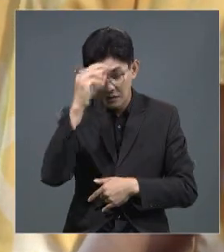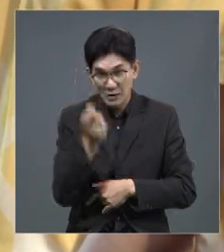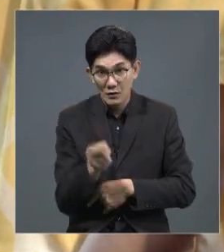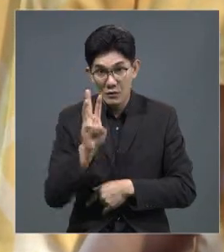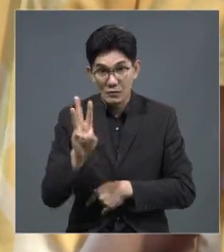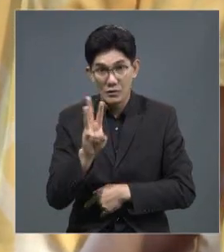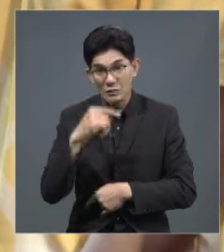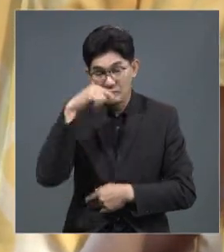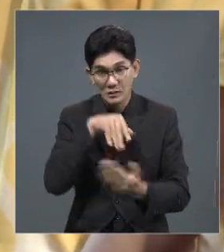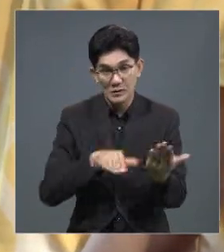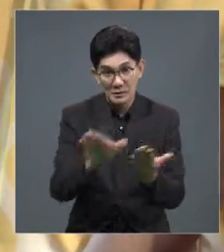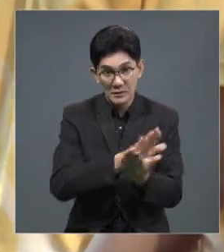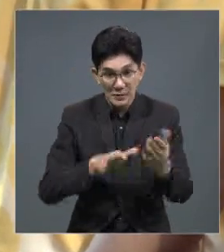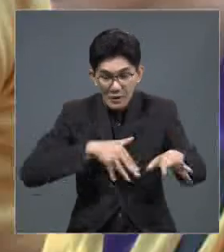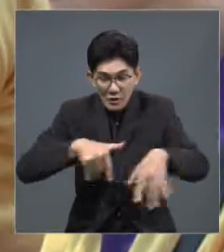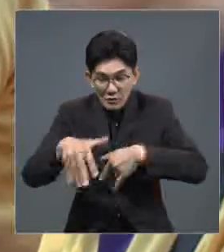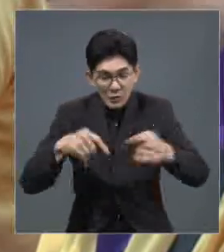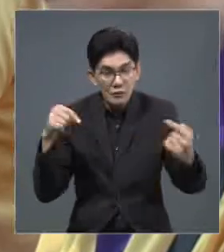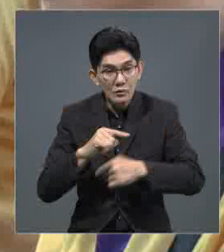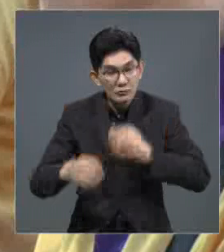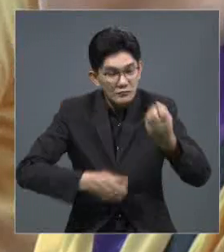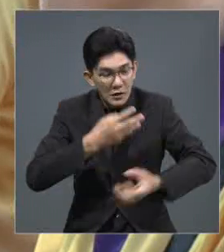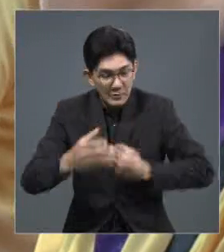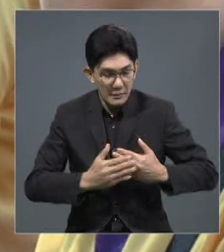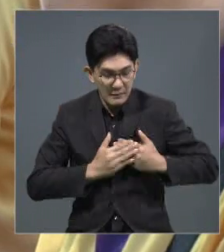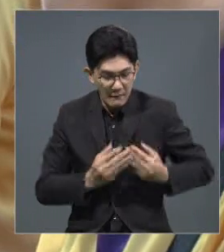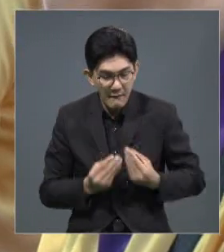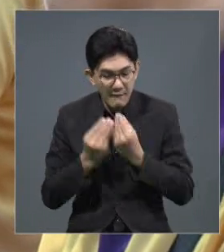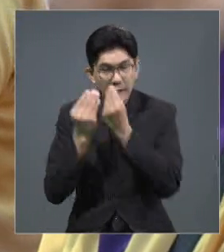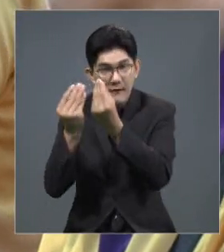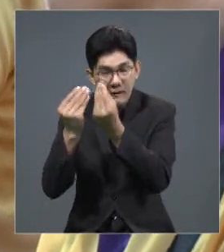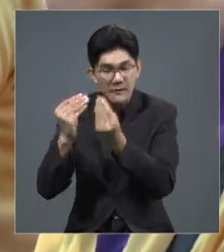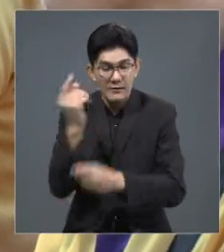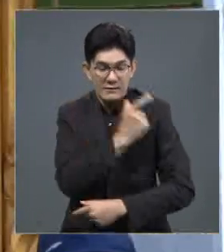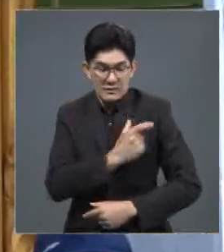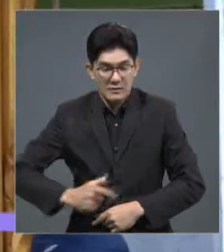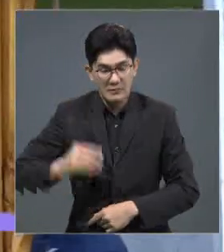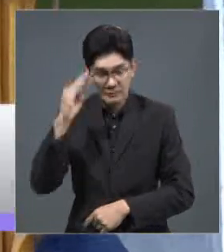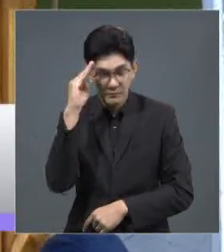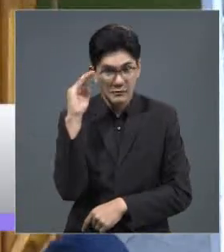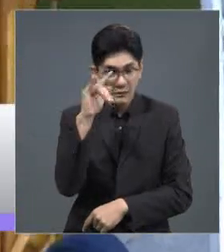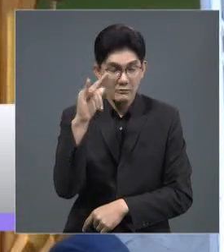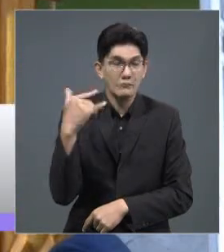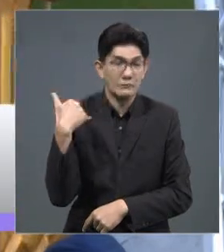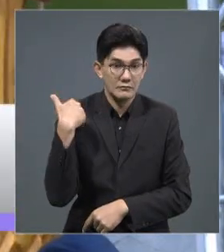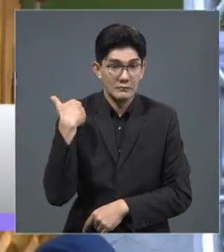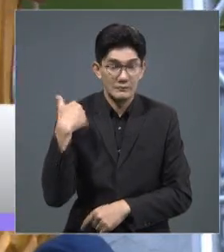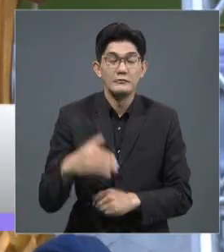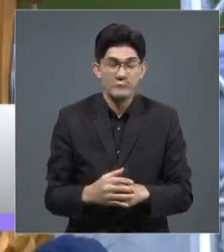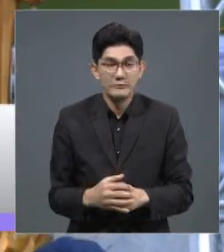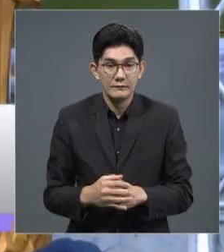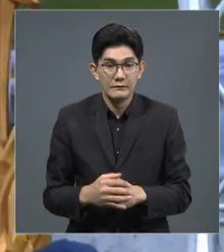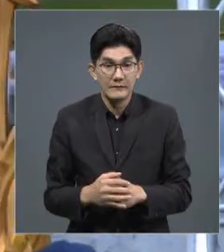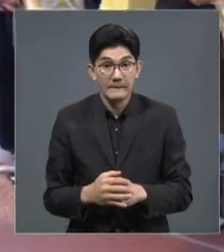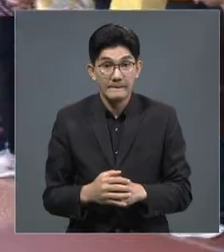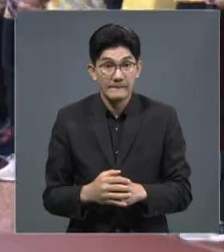ประเทศรวมถึงประชาชนเพื่อแสดงออกถึงความจงรักภักดีและน้อมสำนึกในพระมหากรุณาธิคุณพระบาทสมเด็จพระเจ้าอยู่หัว